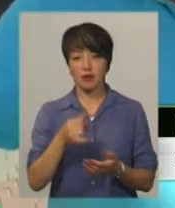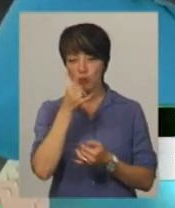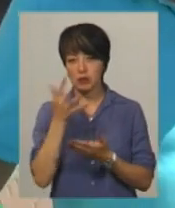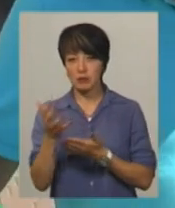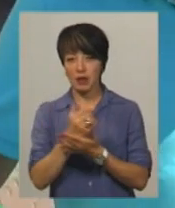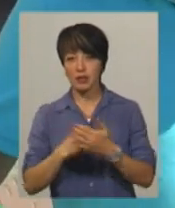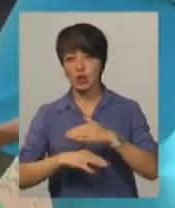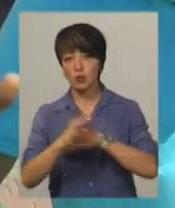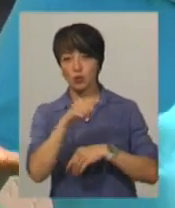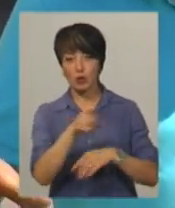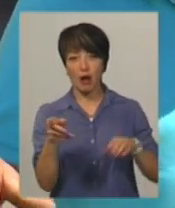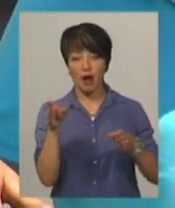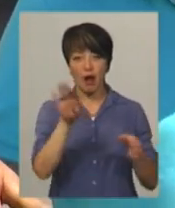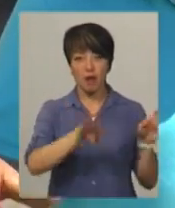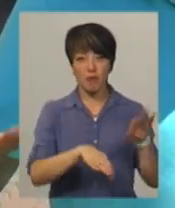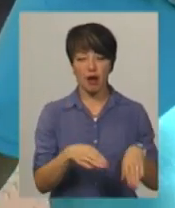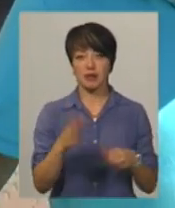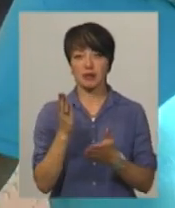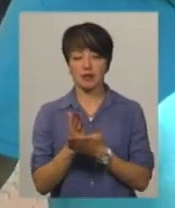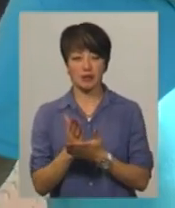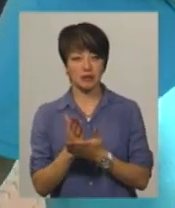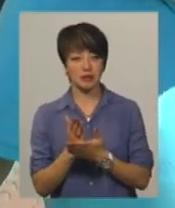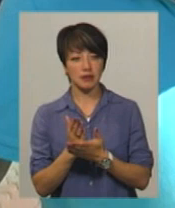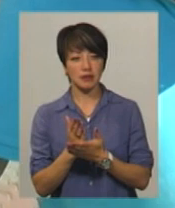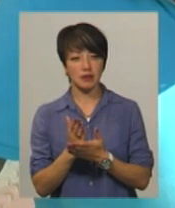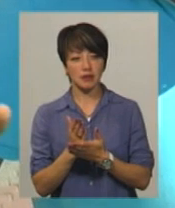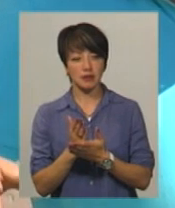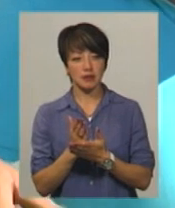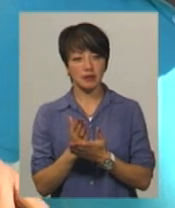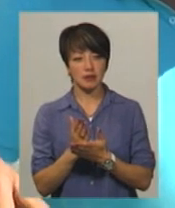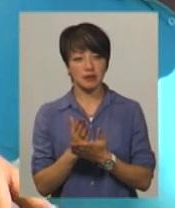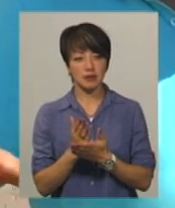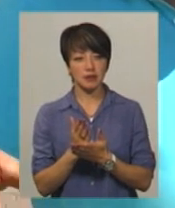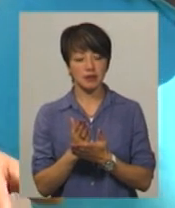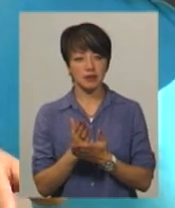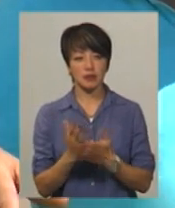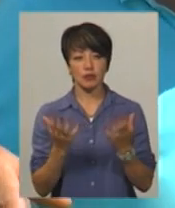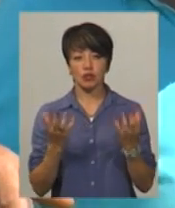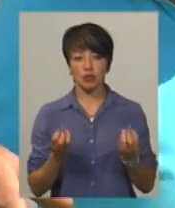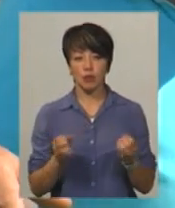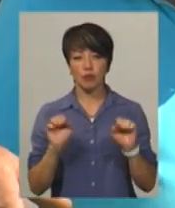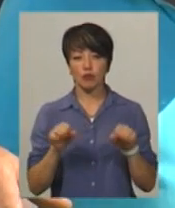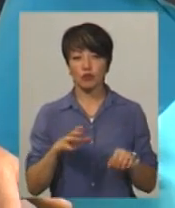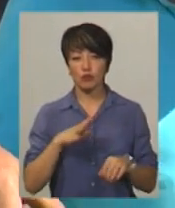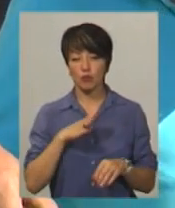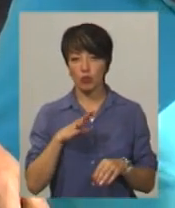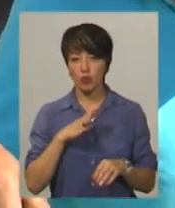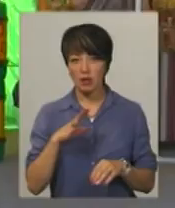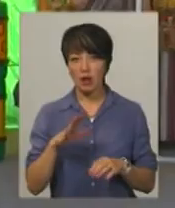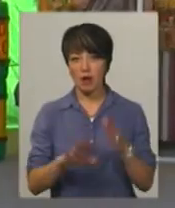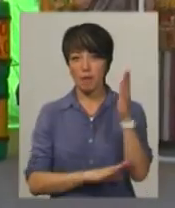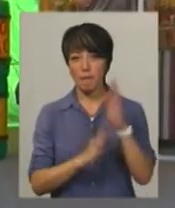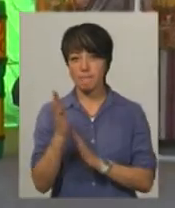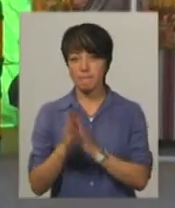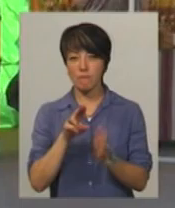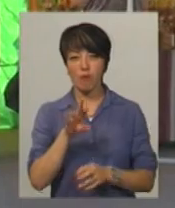тут, на Скарпатах. Є гірські меди. Потім ще може бути на полісі меди дуже гарний.